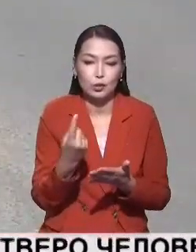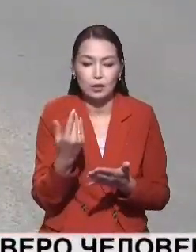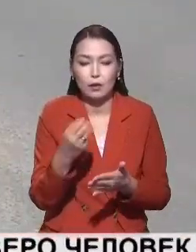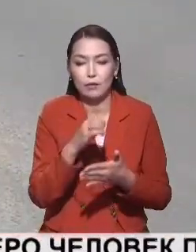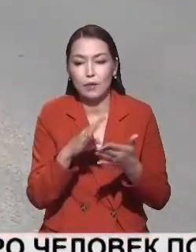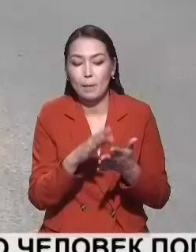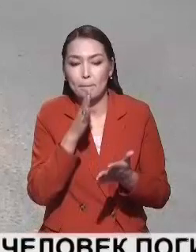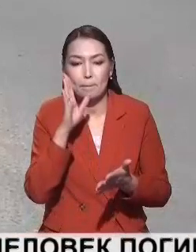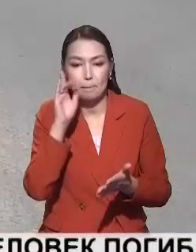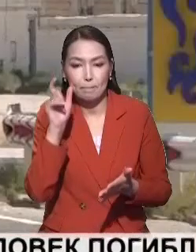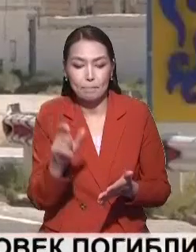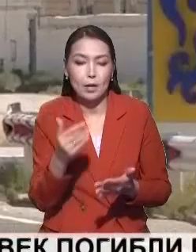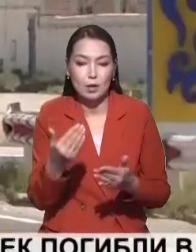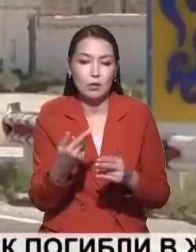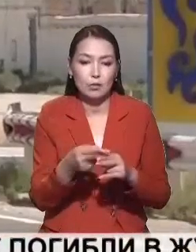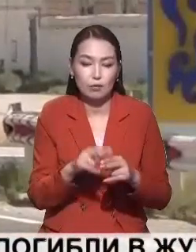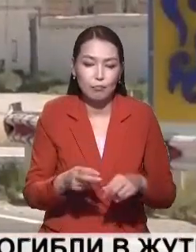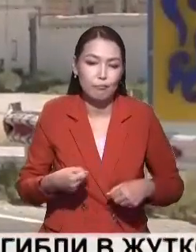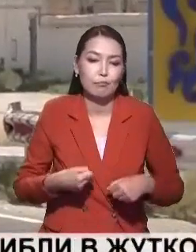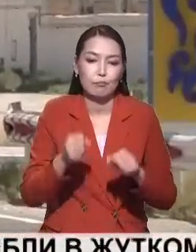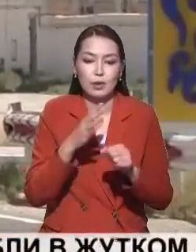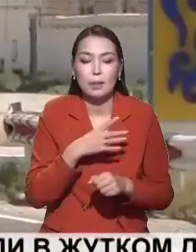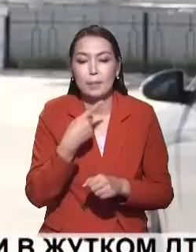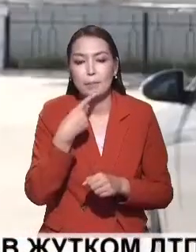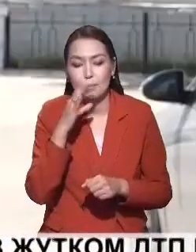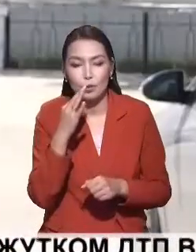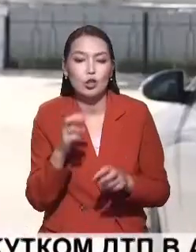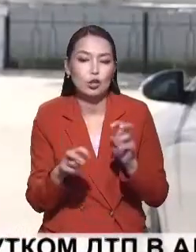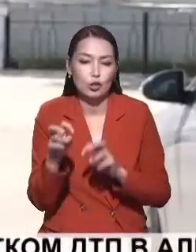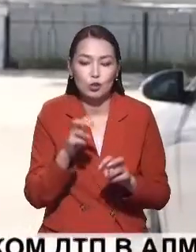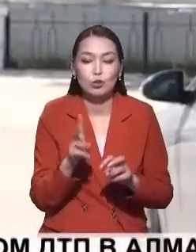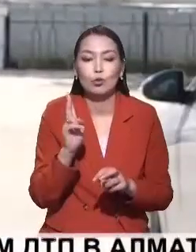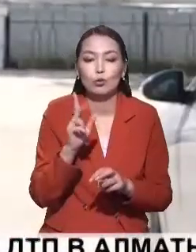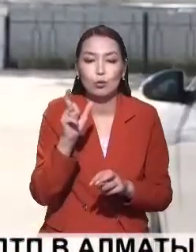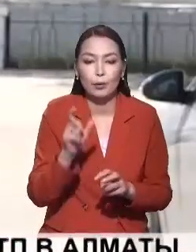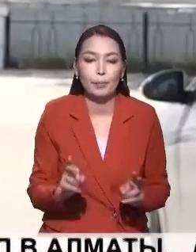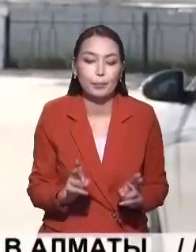19-летнего парня похитили и побили. Полицейские ищут подозреваемых.